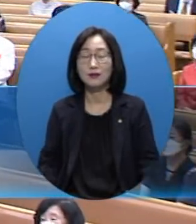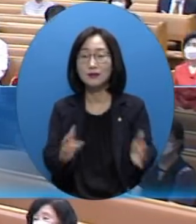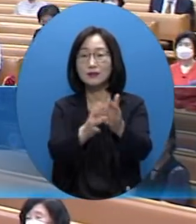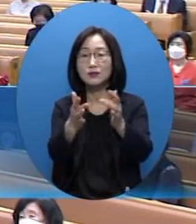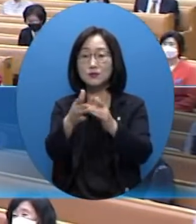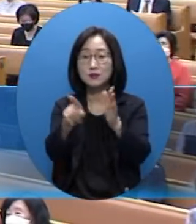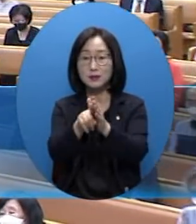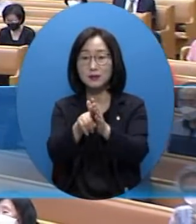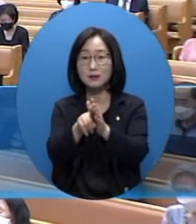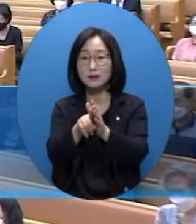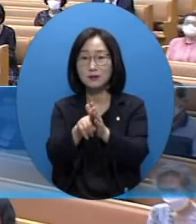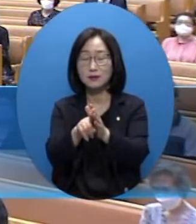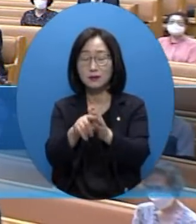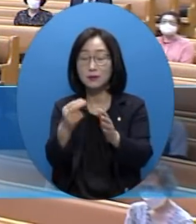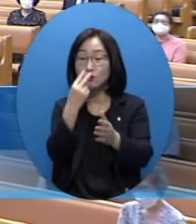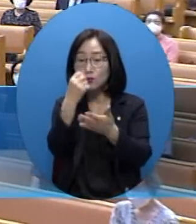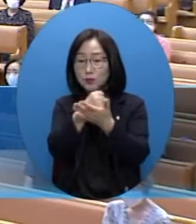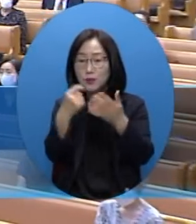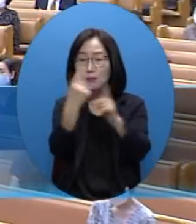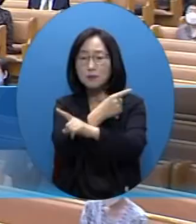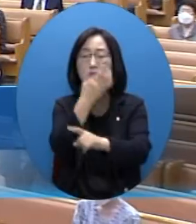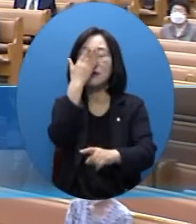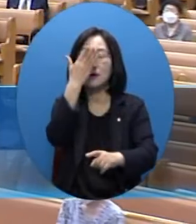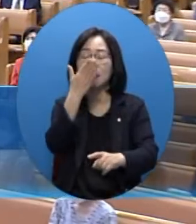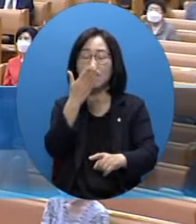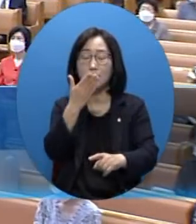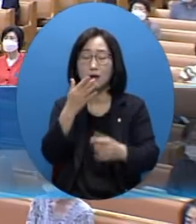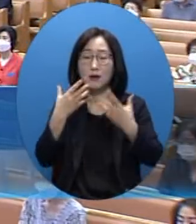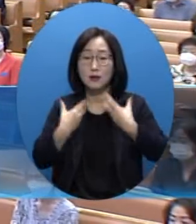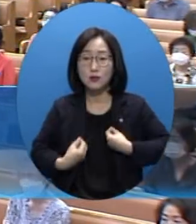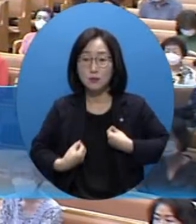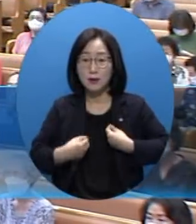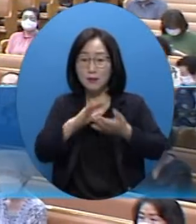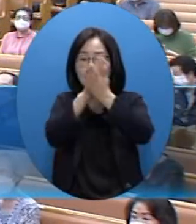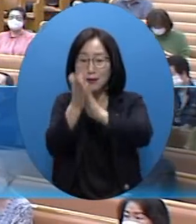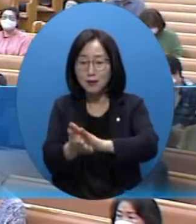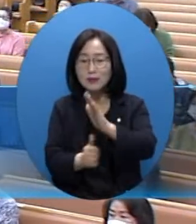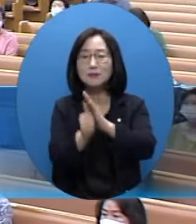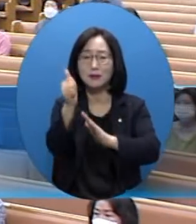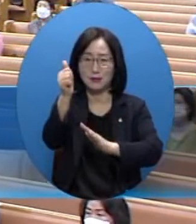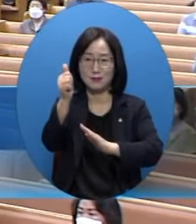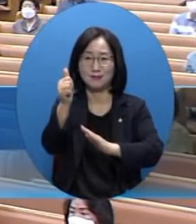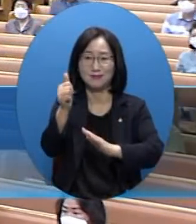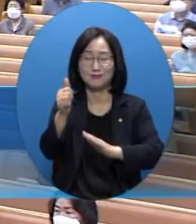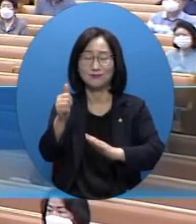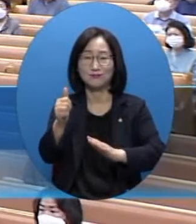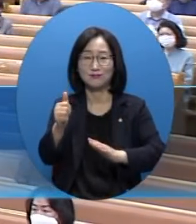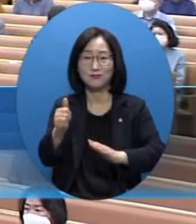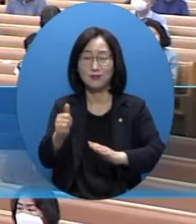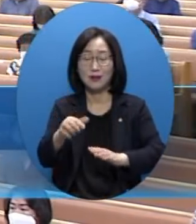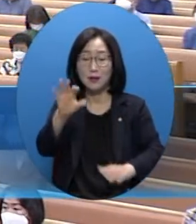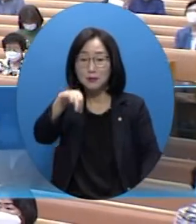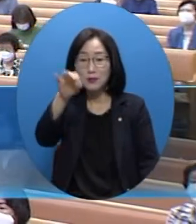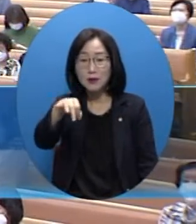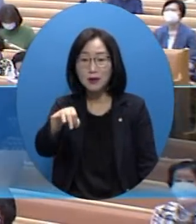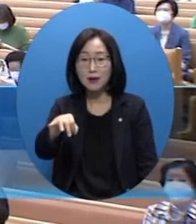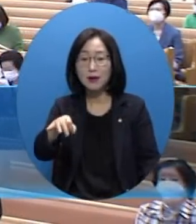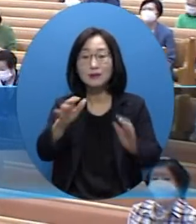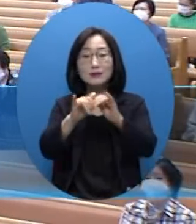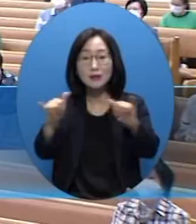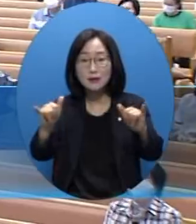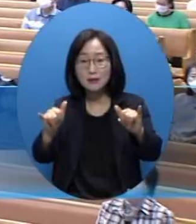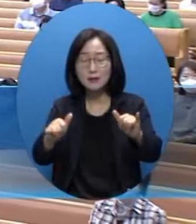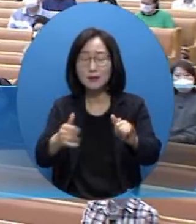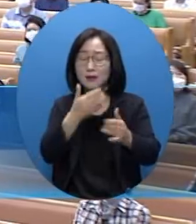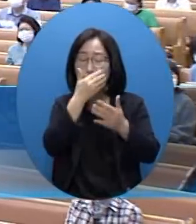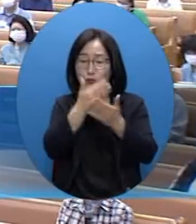예수를 믿기만 하면 그 운명이 바뀝니다. 절대 절망에서 절대 희망으로 바뀌게 되는 것입니다. 보잘것없는 존재가